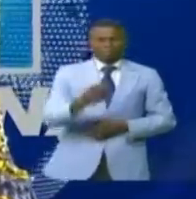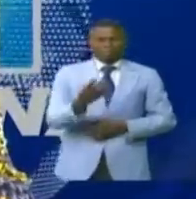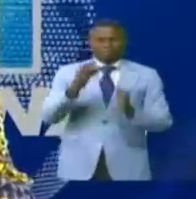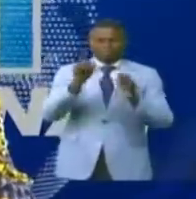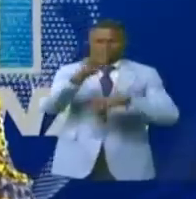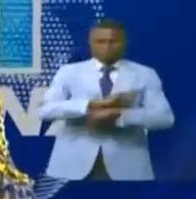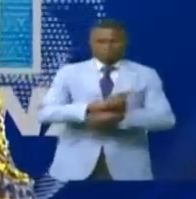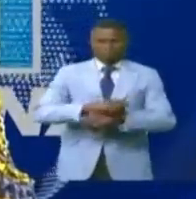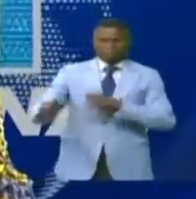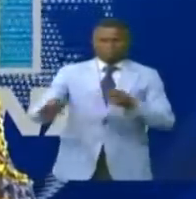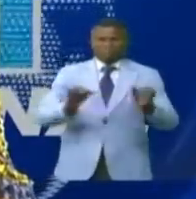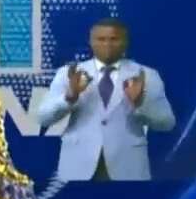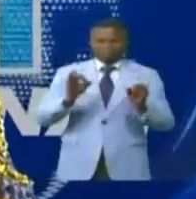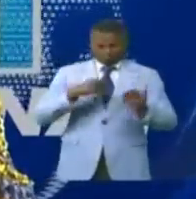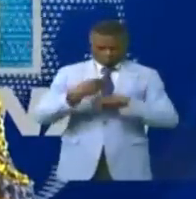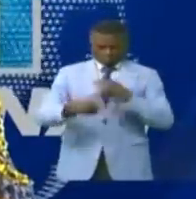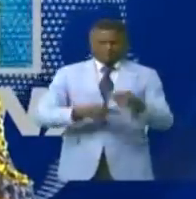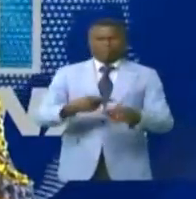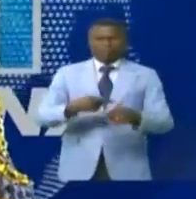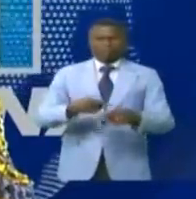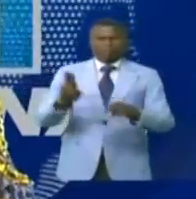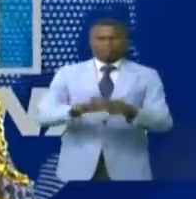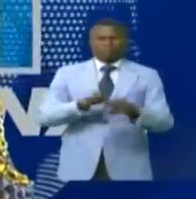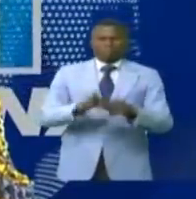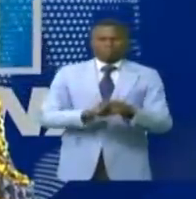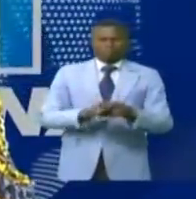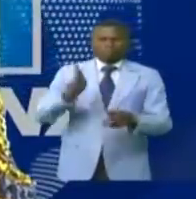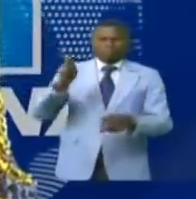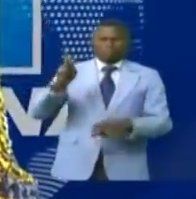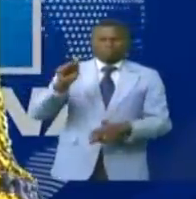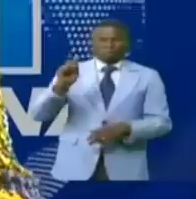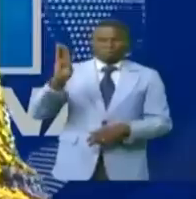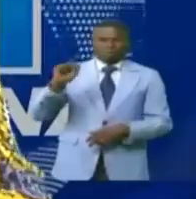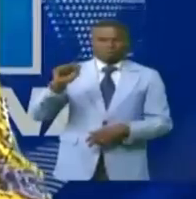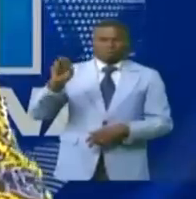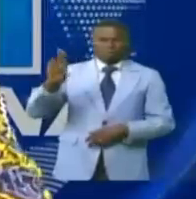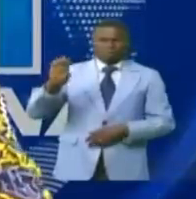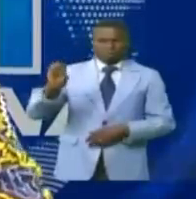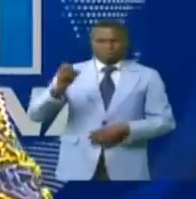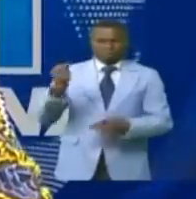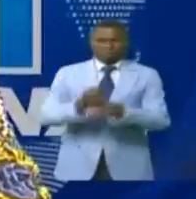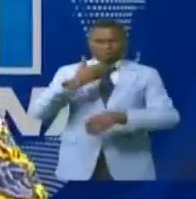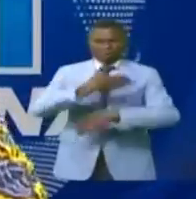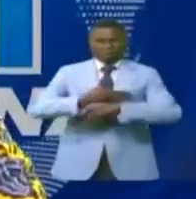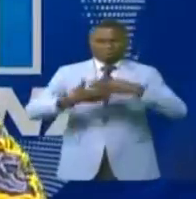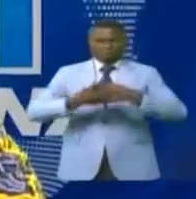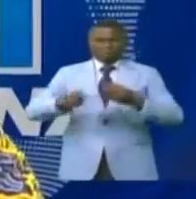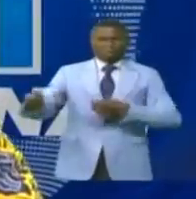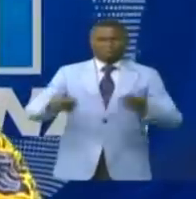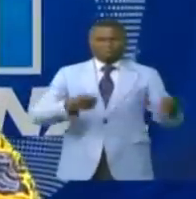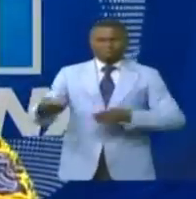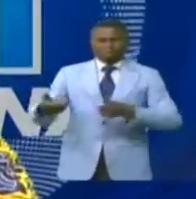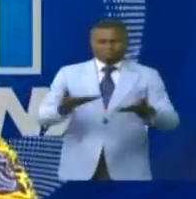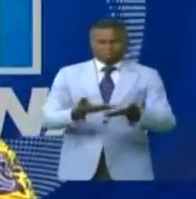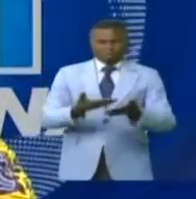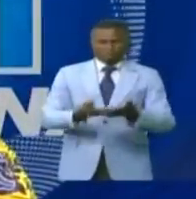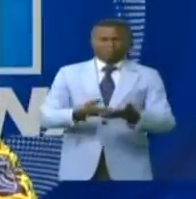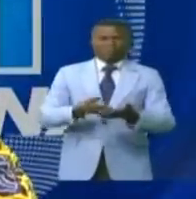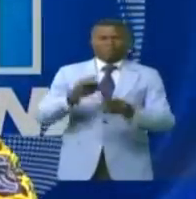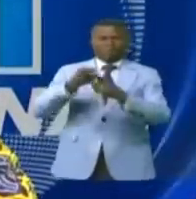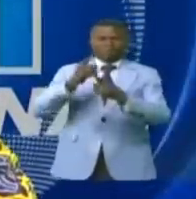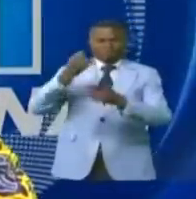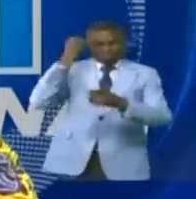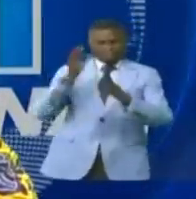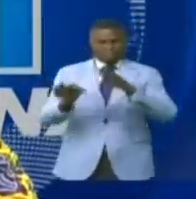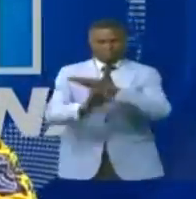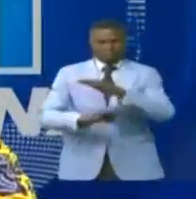marché moderne sera opérationnel à Kabaré. Les travaux de construction de cette infrastructure ont été initiés par la